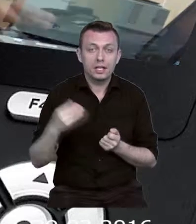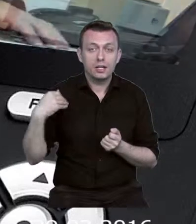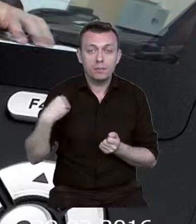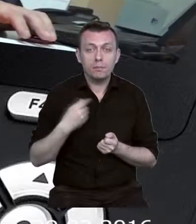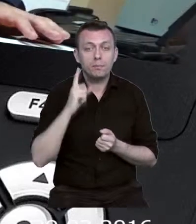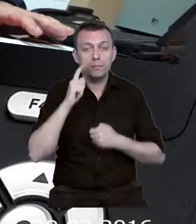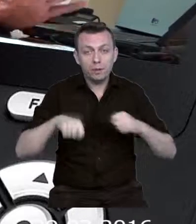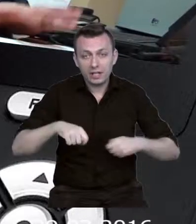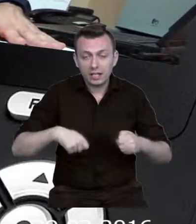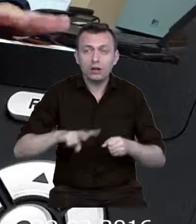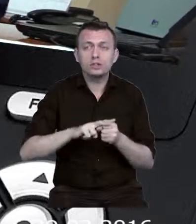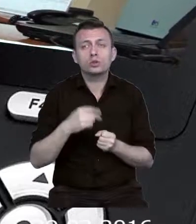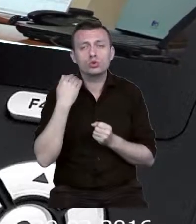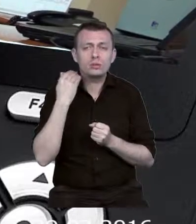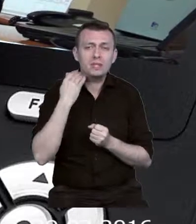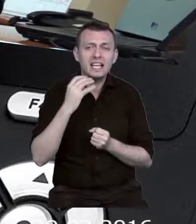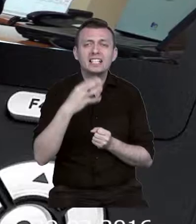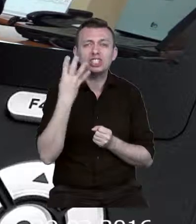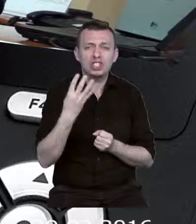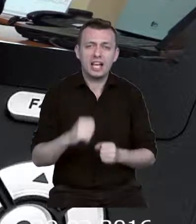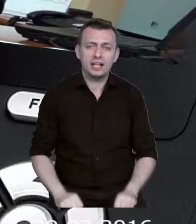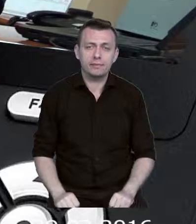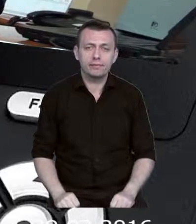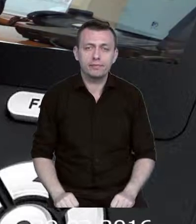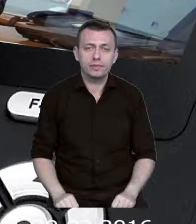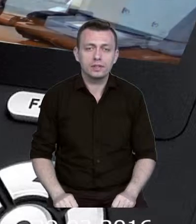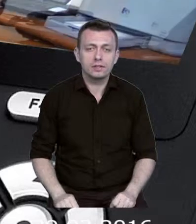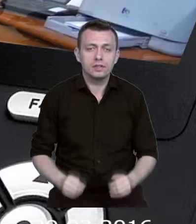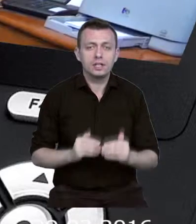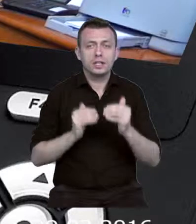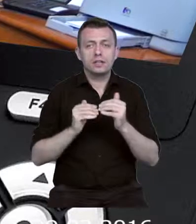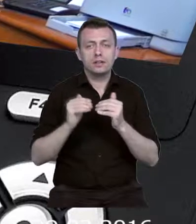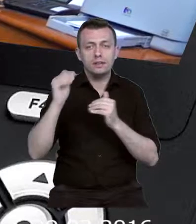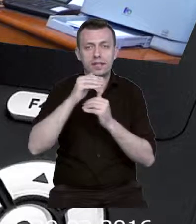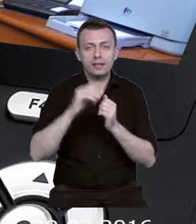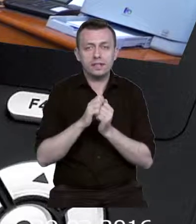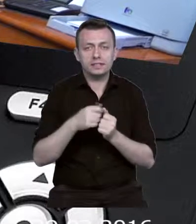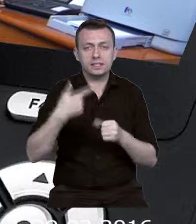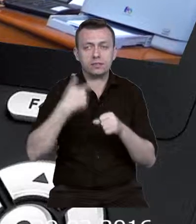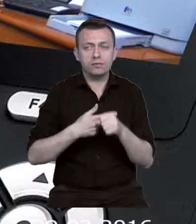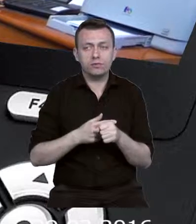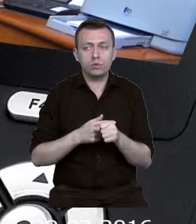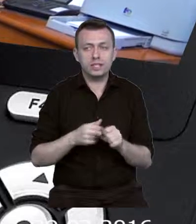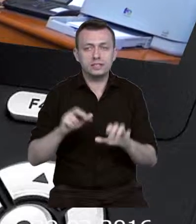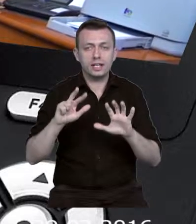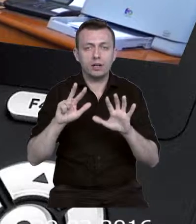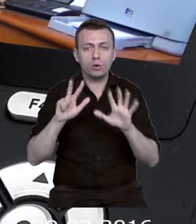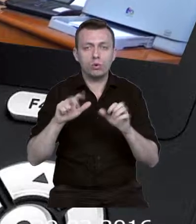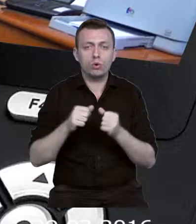alkoholu. Nocy policjanci zatrzymali 4 nietrzeźwych kierujących. Rekordzista zatrzymany 28 marca o